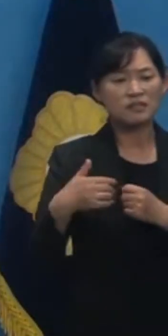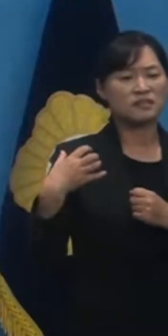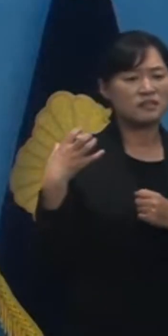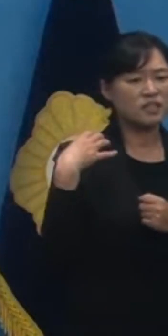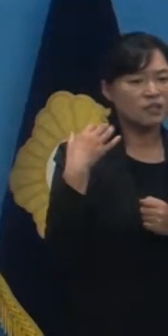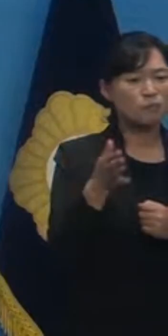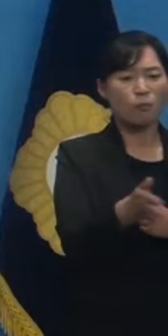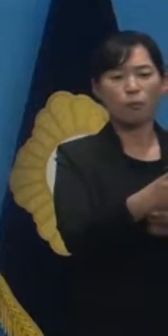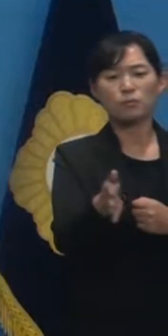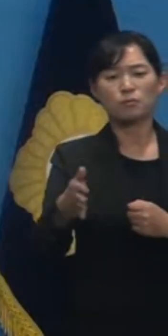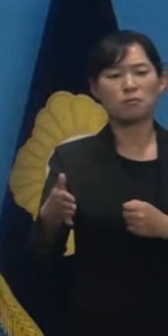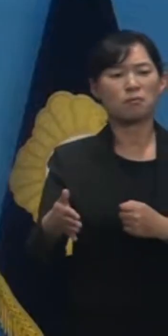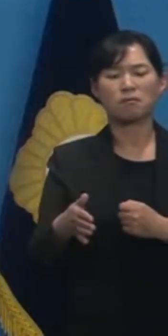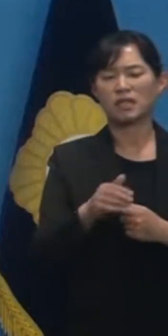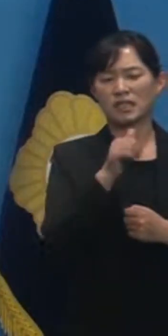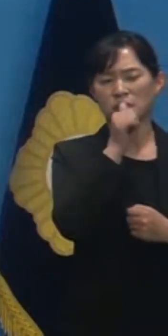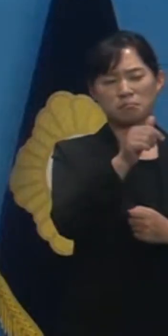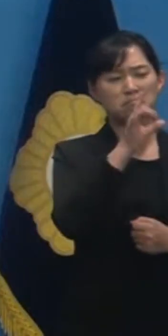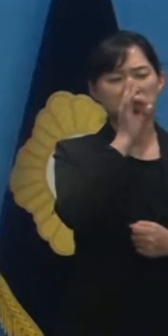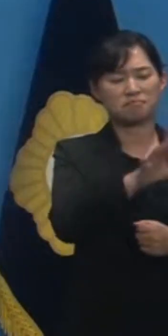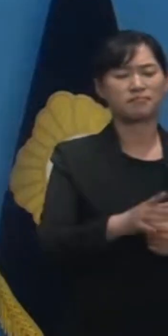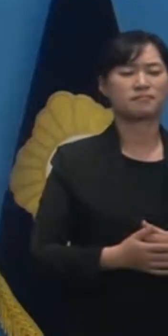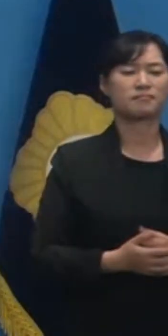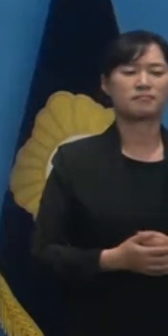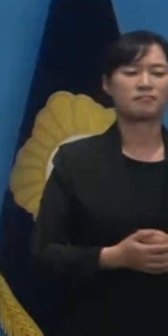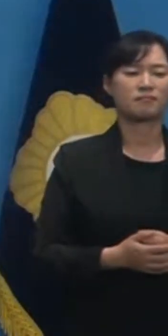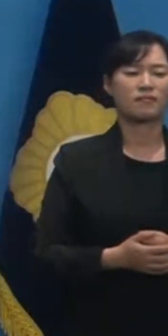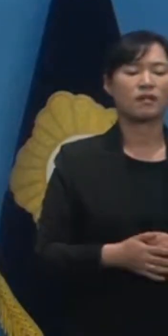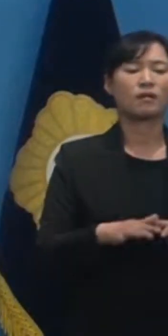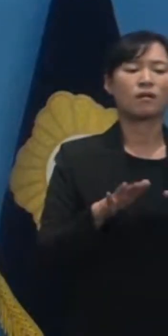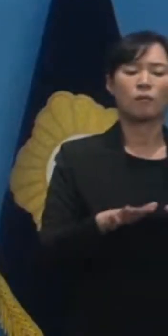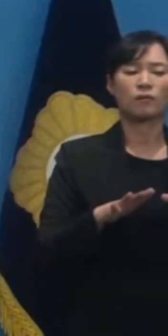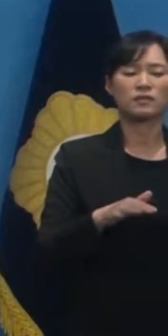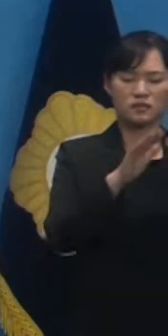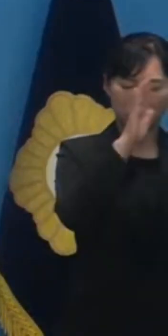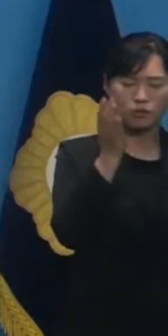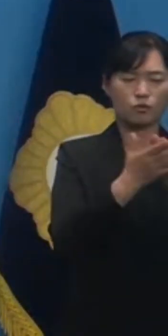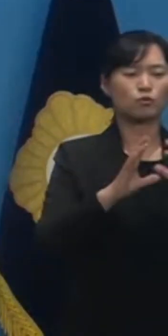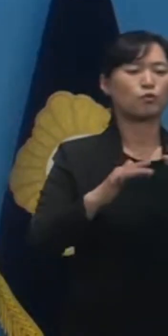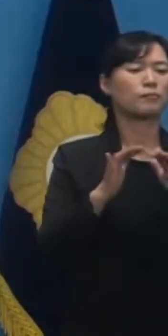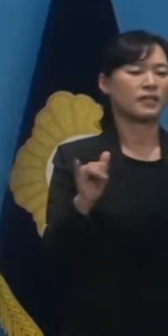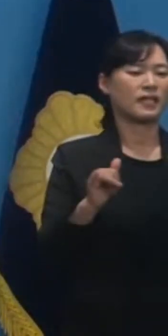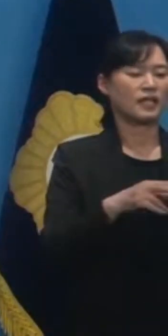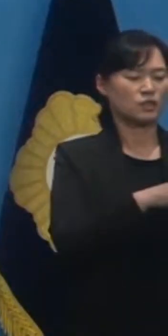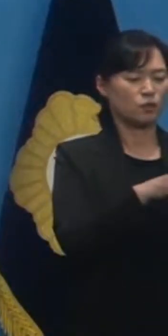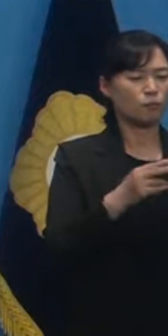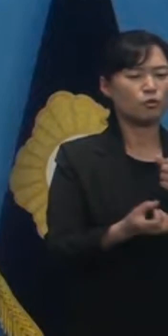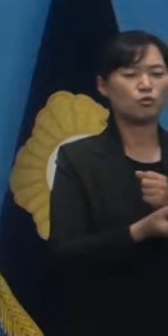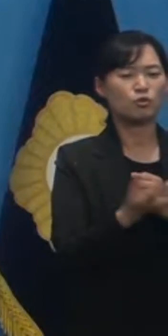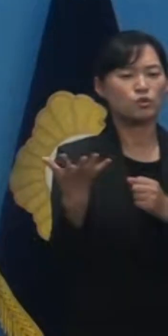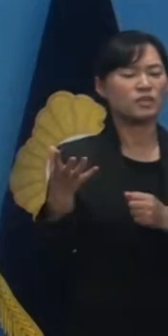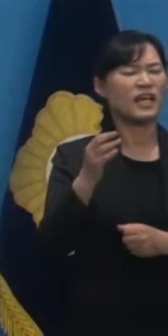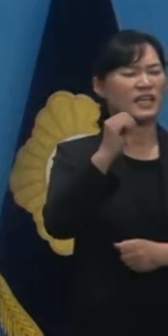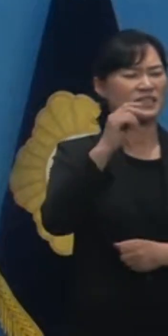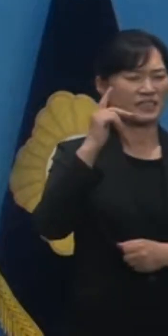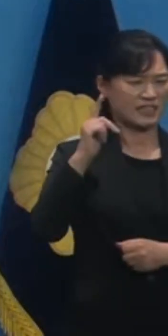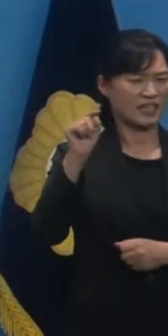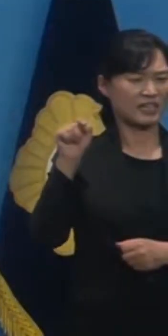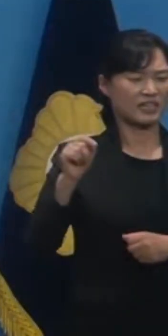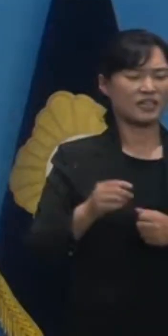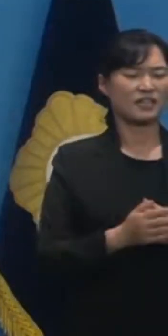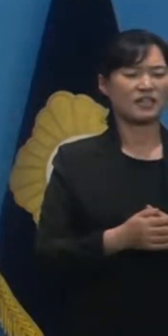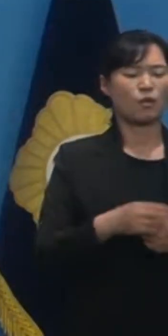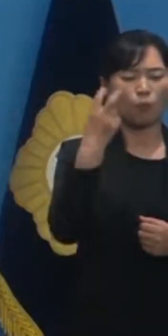않고 넘어가는 일은 결코 있어서는 안 됩니다. 오늘 전 국민의 정보 유출, SKT의 허술한 정보 보안